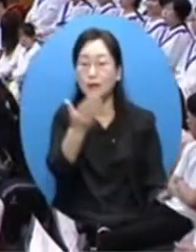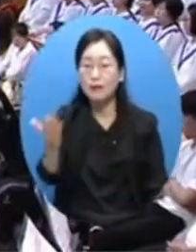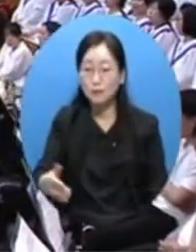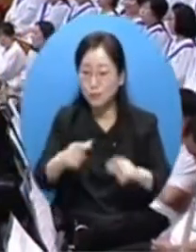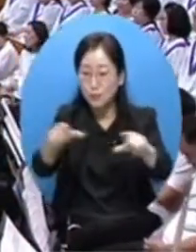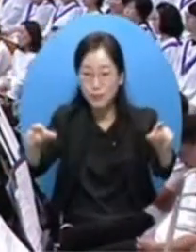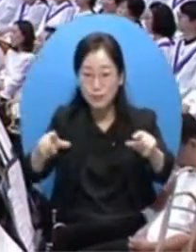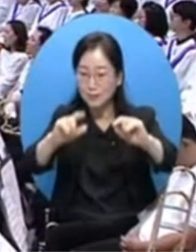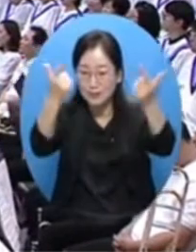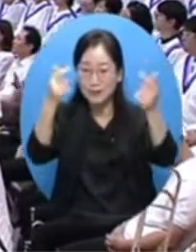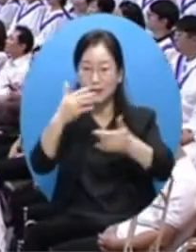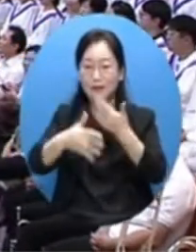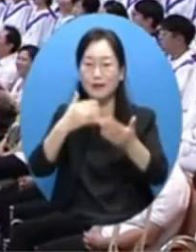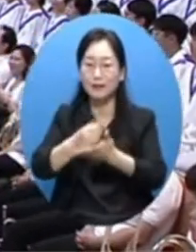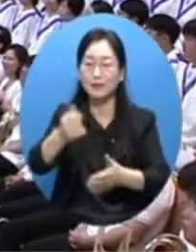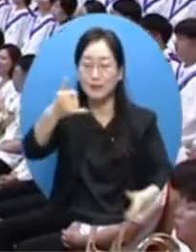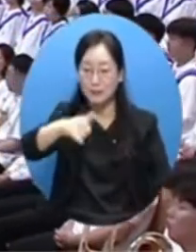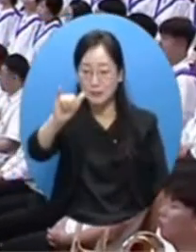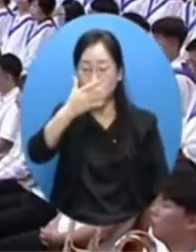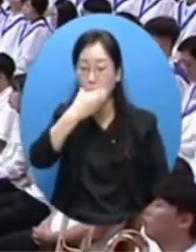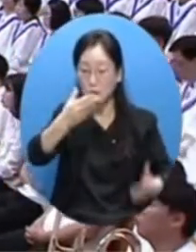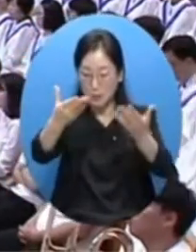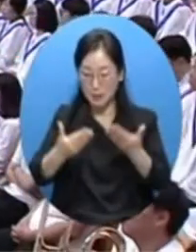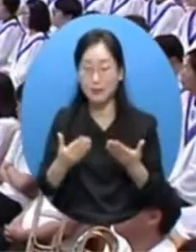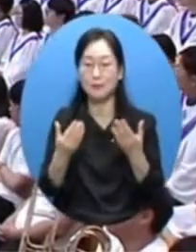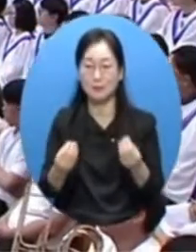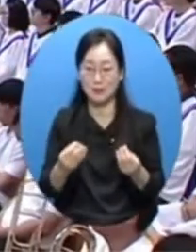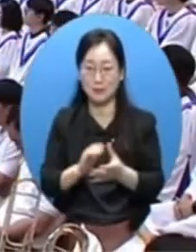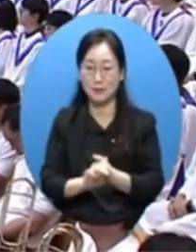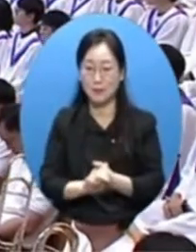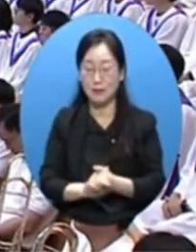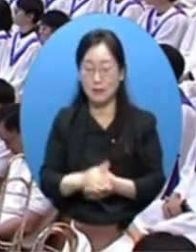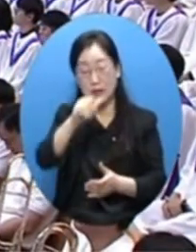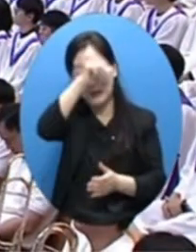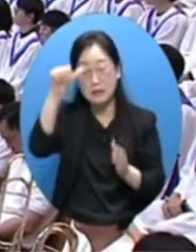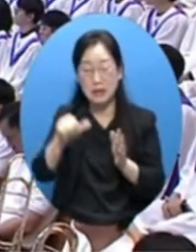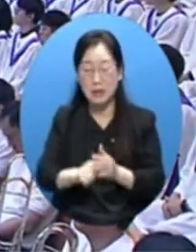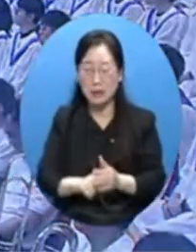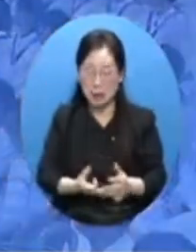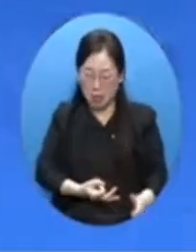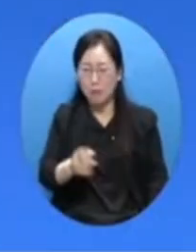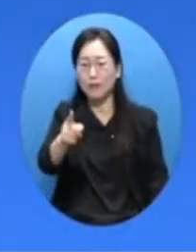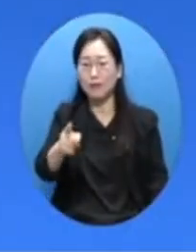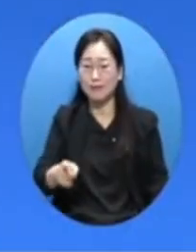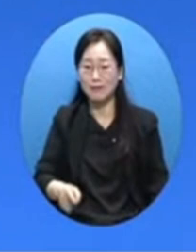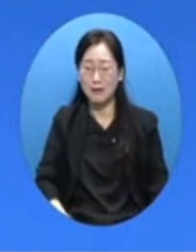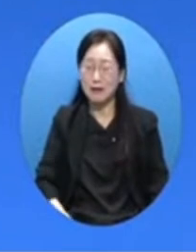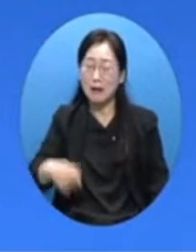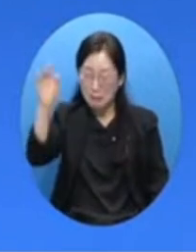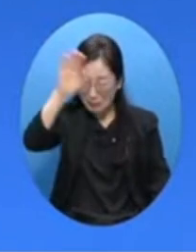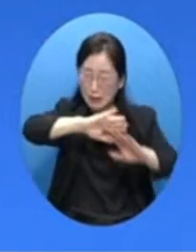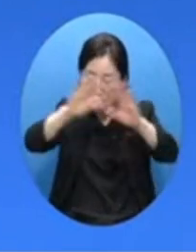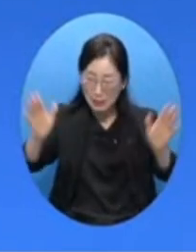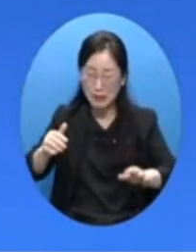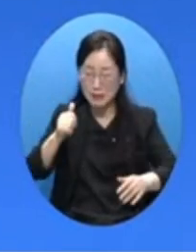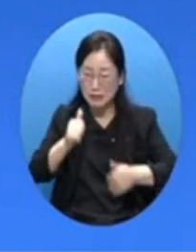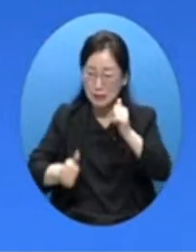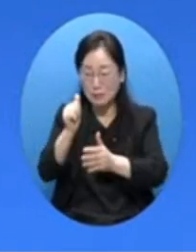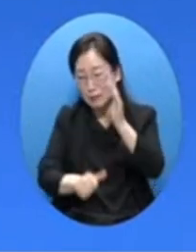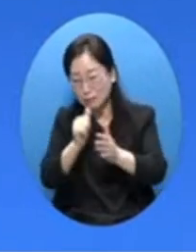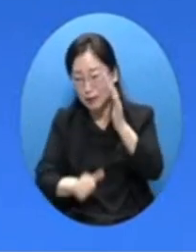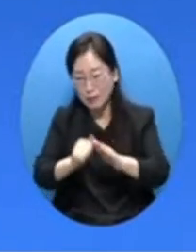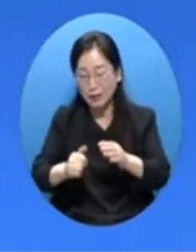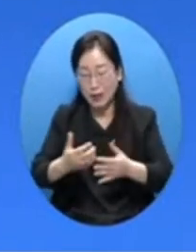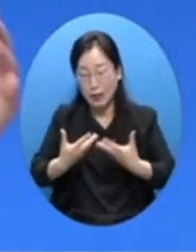사람이 아닙니다. 하나님의 자녀들 복받은 인생입니다. 왜 인생을 째째하게 삽니까? 왜 인생을 밤낮 시험에 들어가고 낙심하며